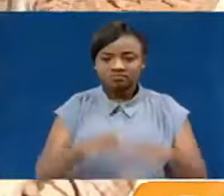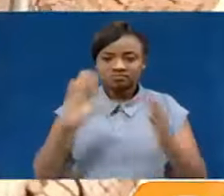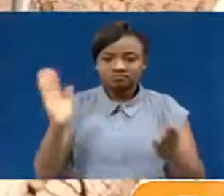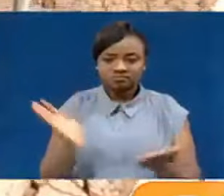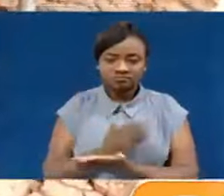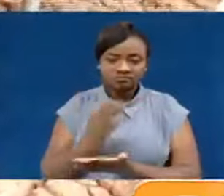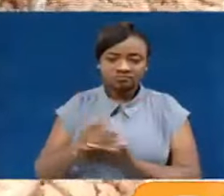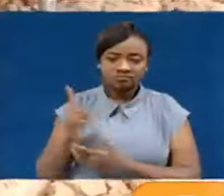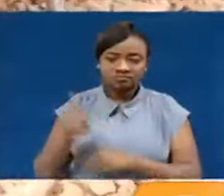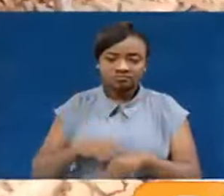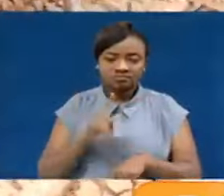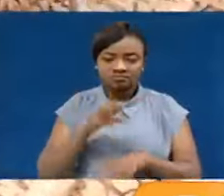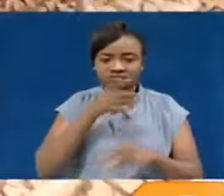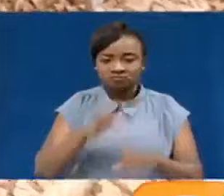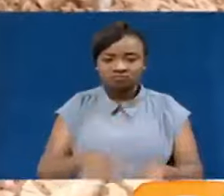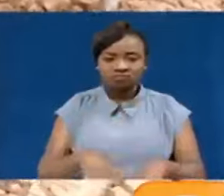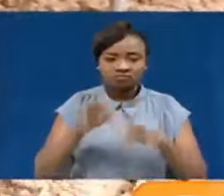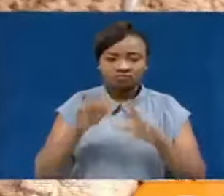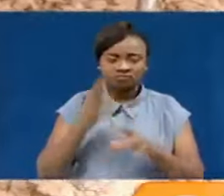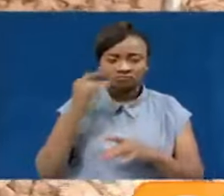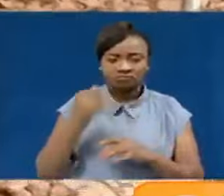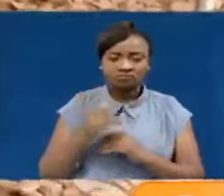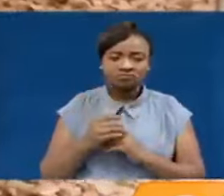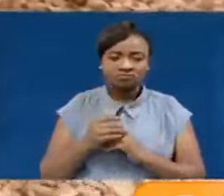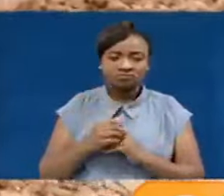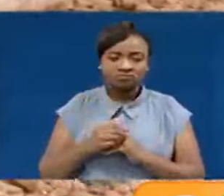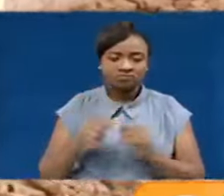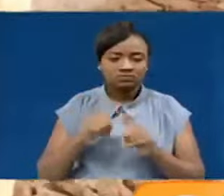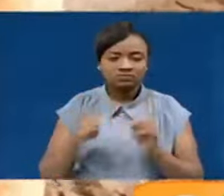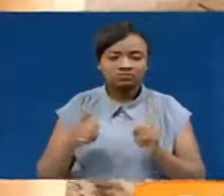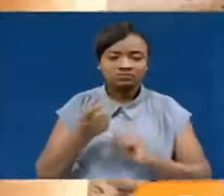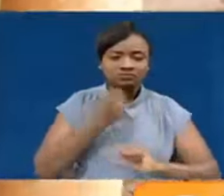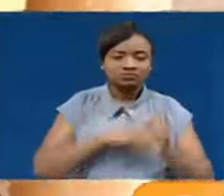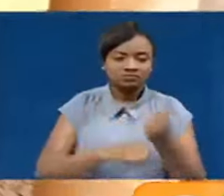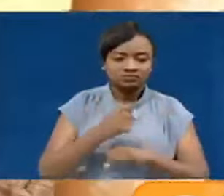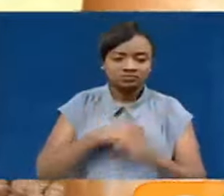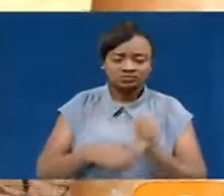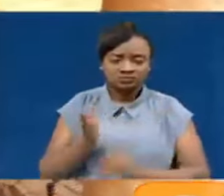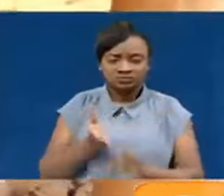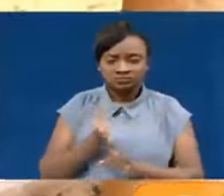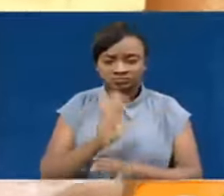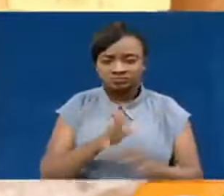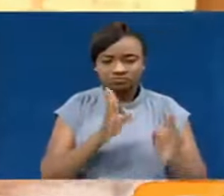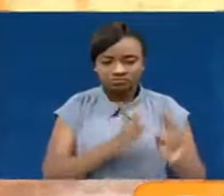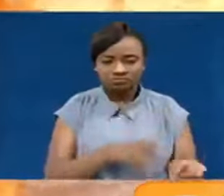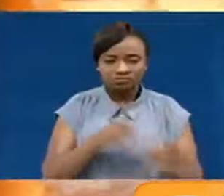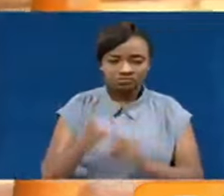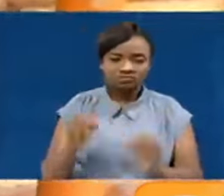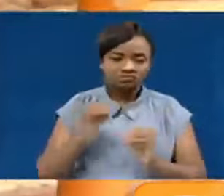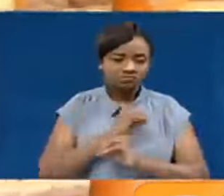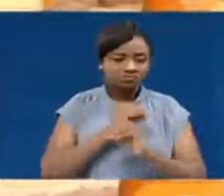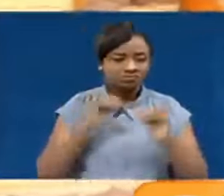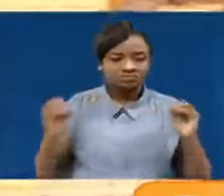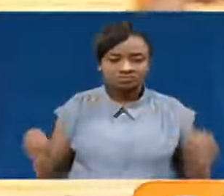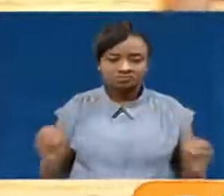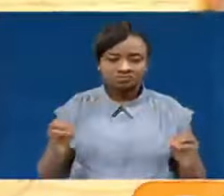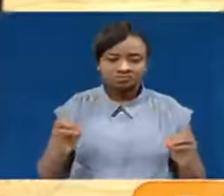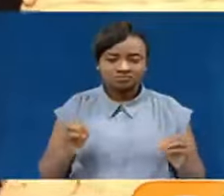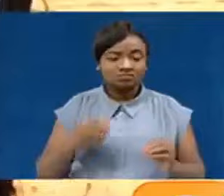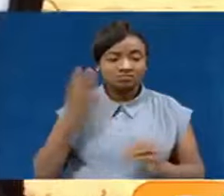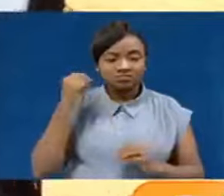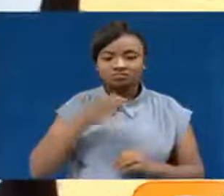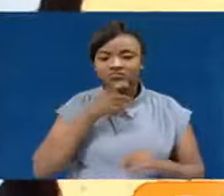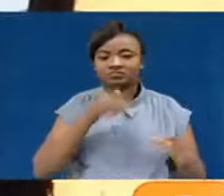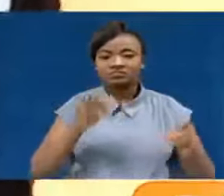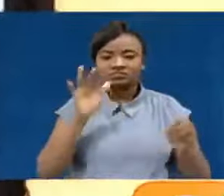kufuatia mafuriko. Na shughuli za kawaida hazijarejea hapa zaidi ya miezi 10 baada ya mafuriko kushuhudiwa. Hii